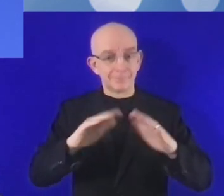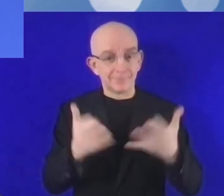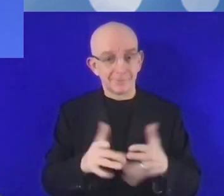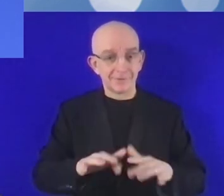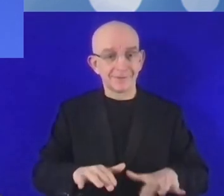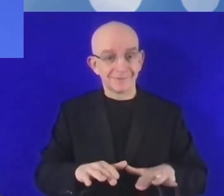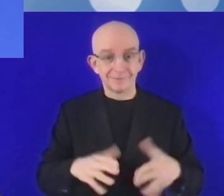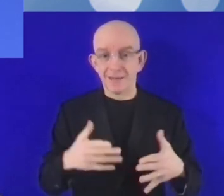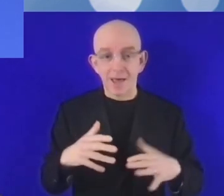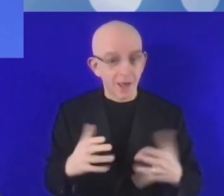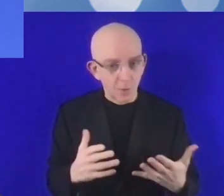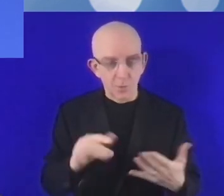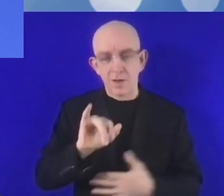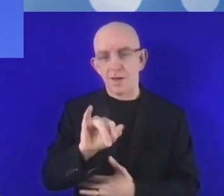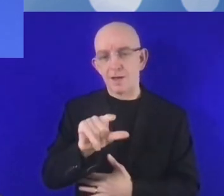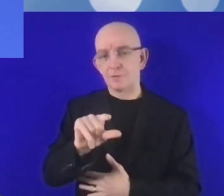而且联合国